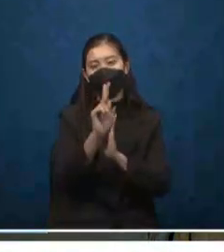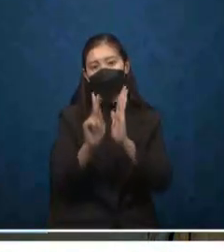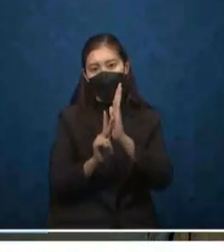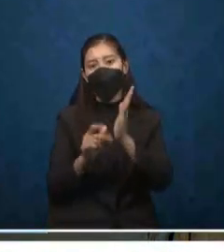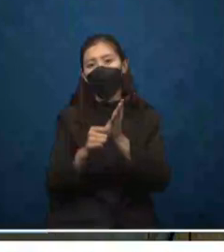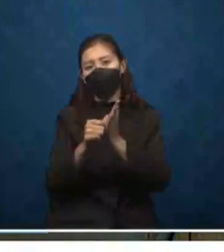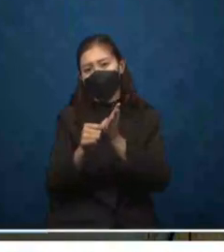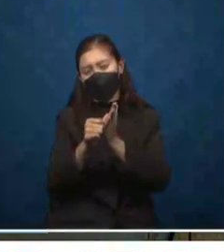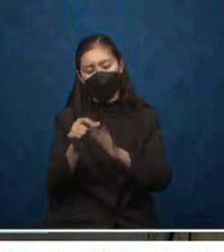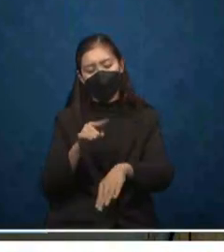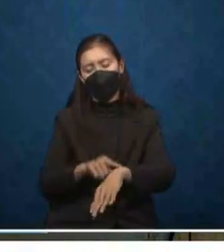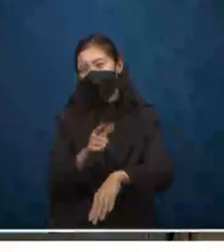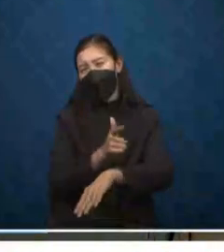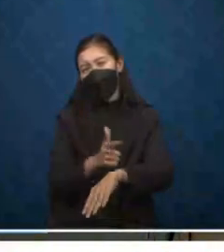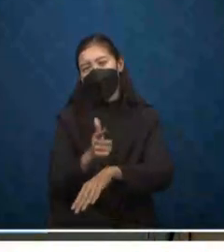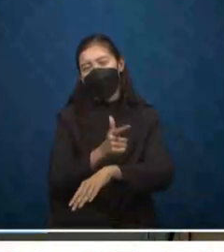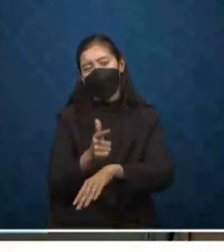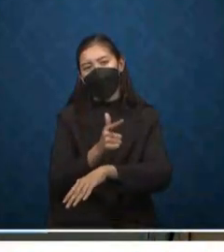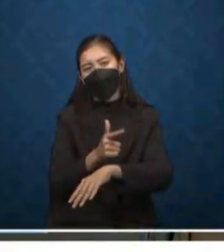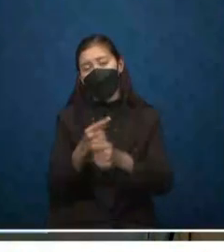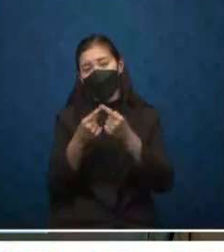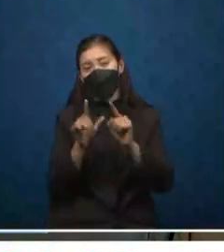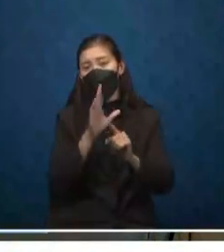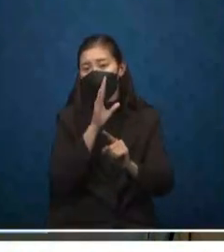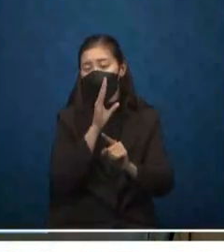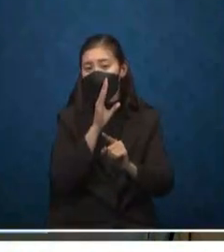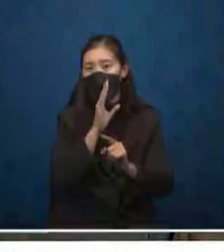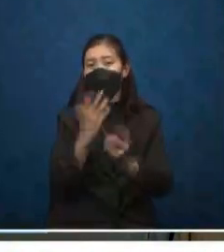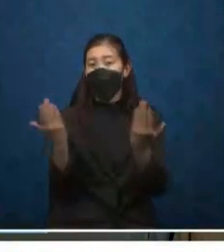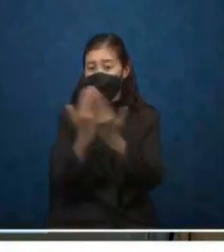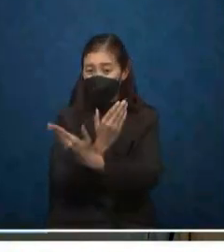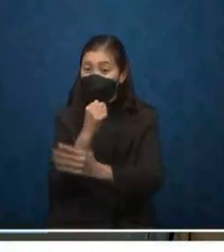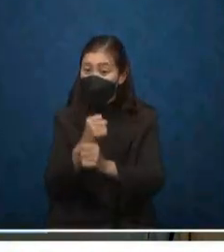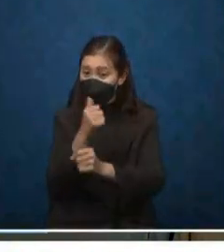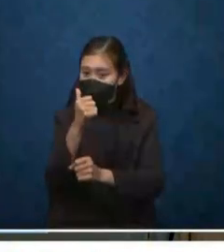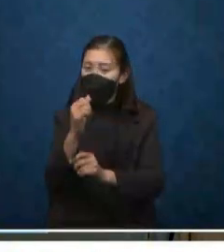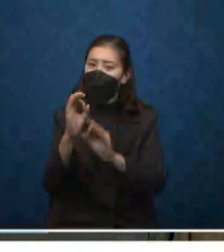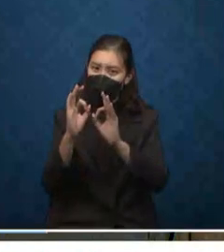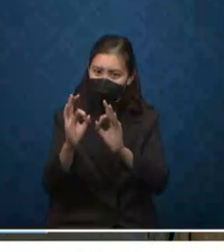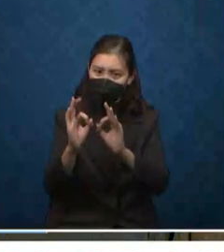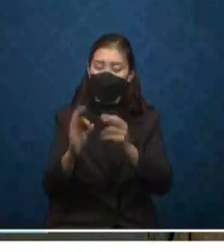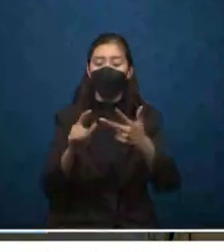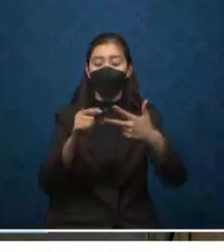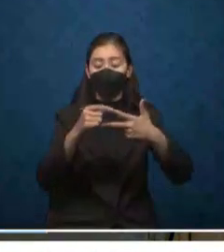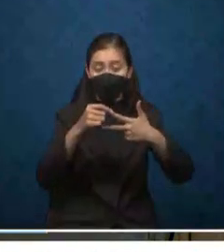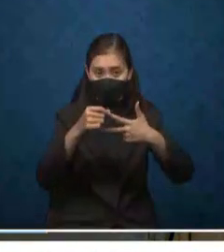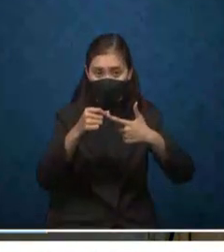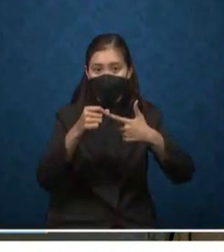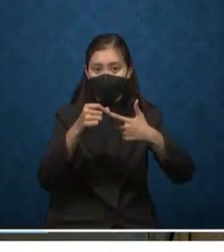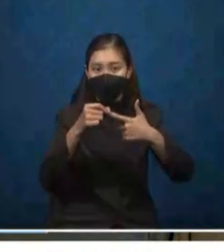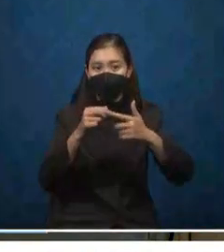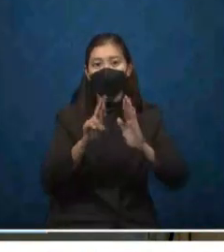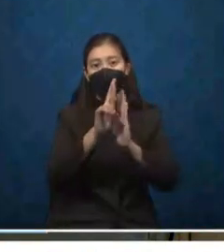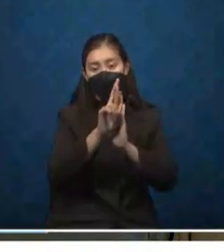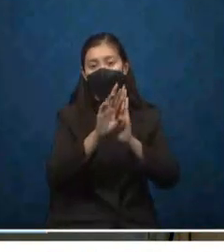านเกินไปแต่อย่างน้อยที่สุดก็เป็นสัญญาณหนึ่งสัญญาณวิธีที่2ก็คือเรื่องของการแก้ไขตัวระเบียบครับเพราะระเบียบจริงๆ